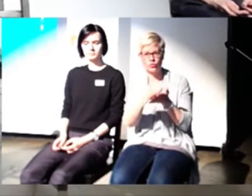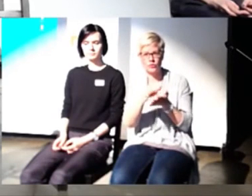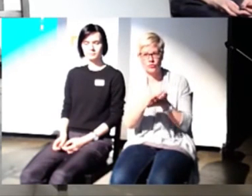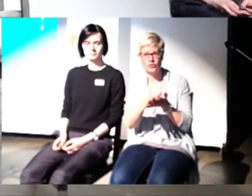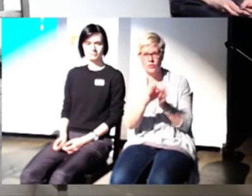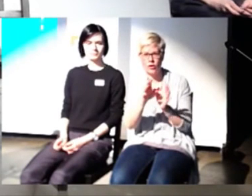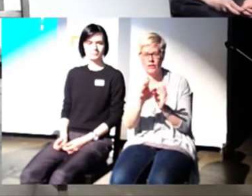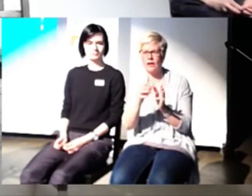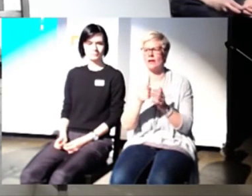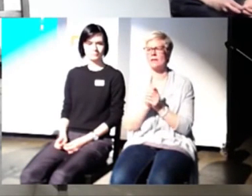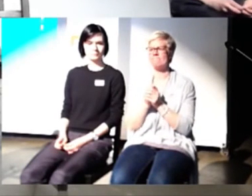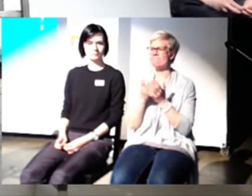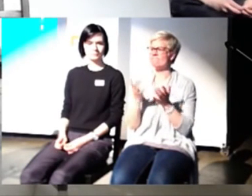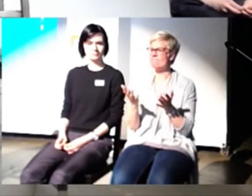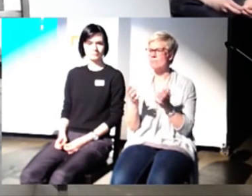Mutta että